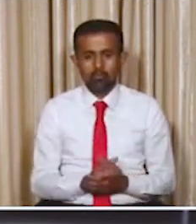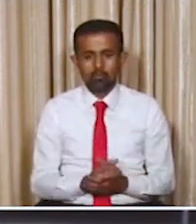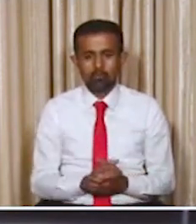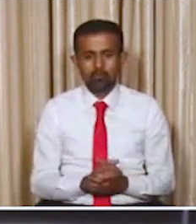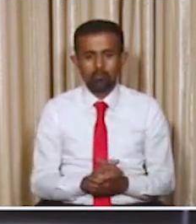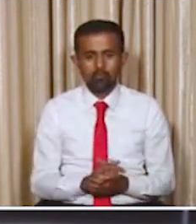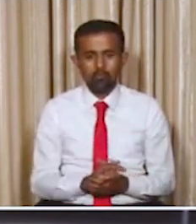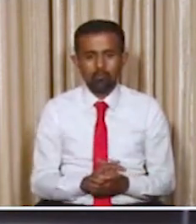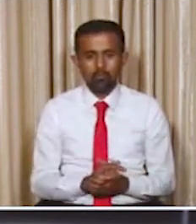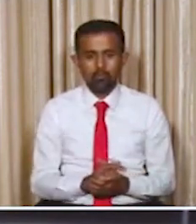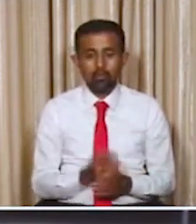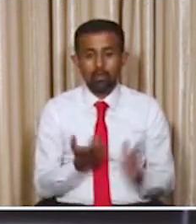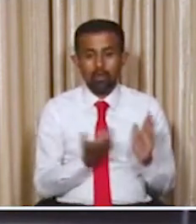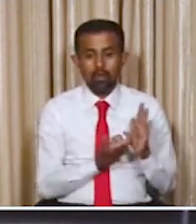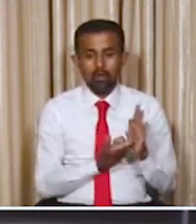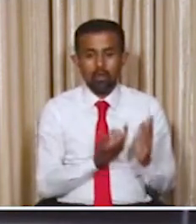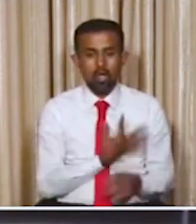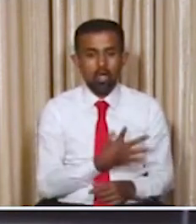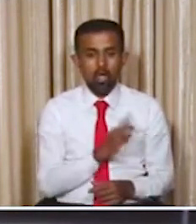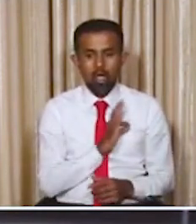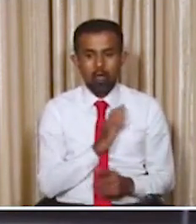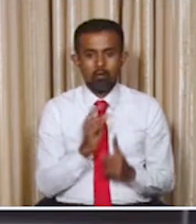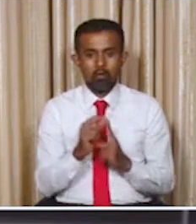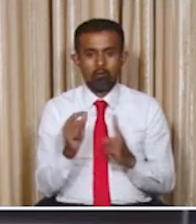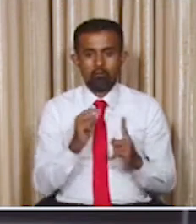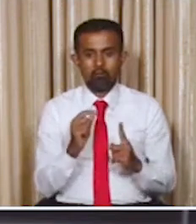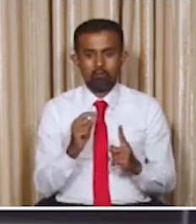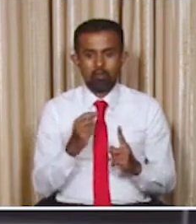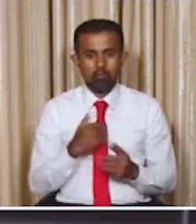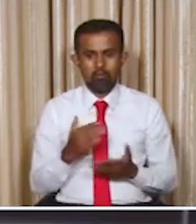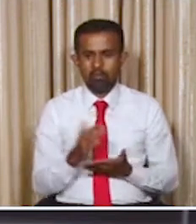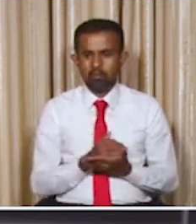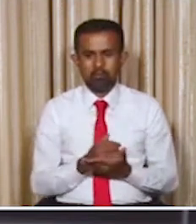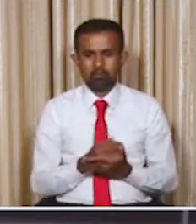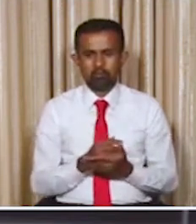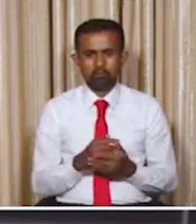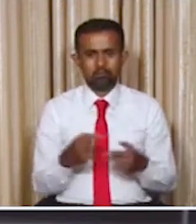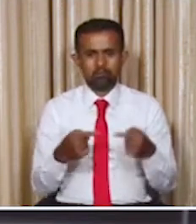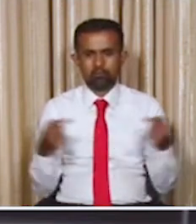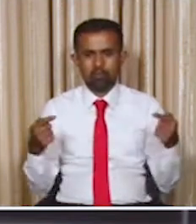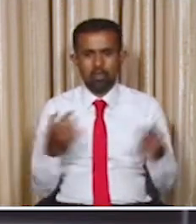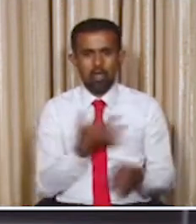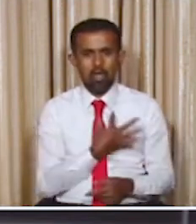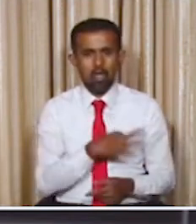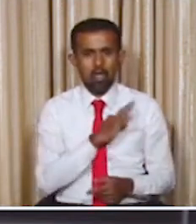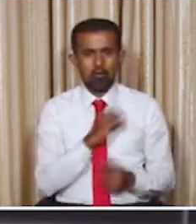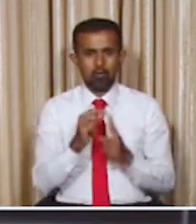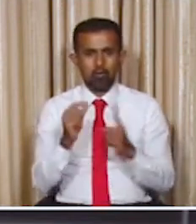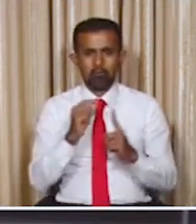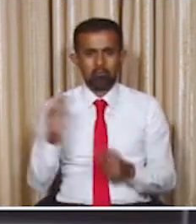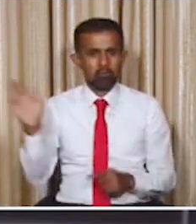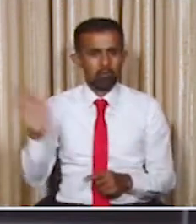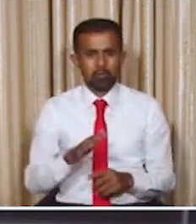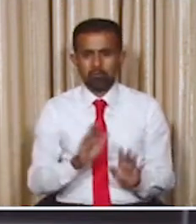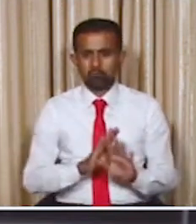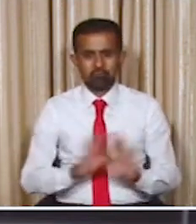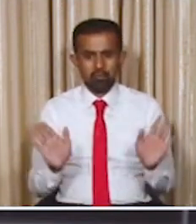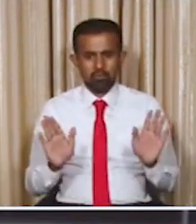රතන මේ ස්වාමින් වහන්සේ පාර්ලිමේන්තුවේ මම නම් සම්පූර්ණ විරුද්ධයි. හාමුදුරුවරු පාර්ලිමේන්තුවේ ආ යුතු